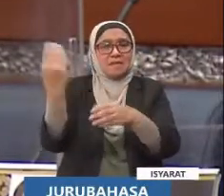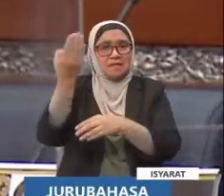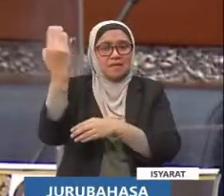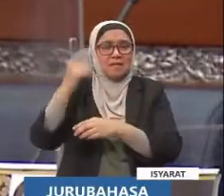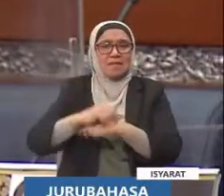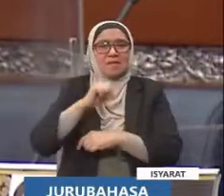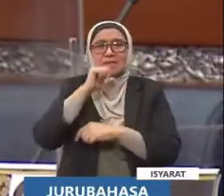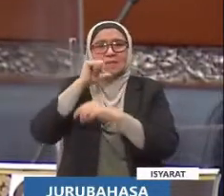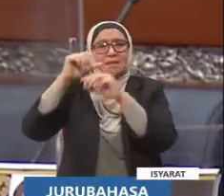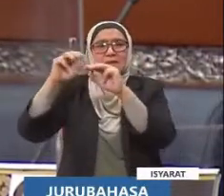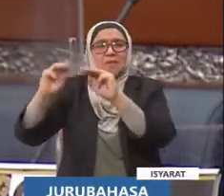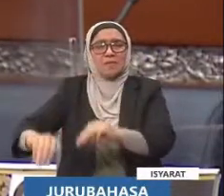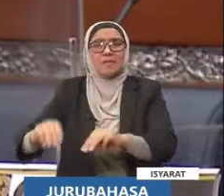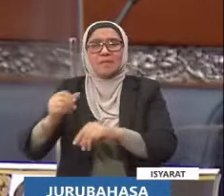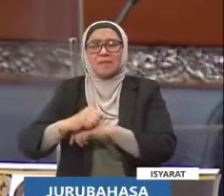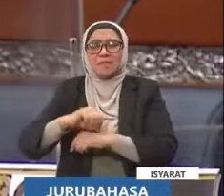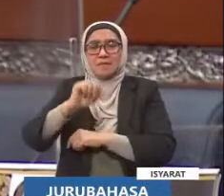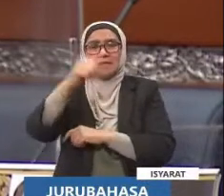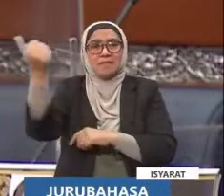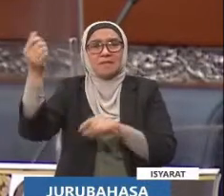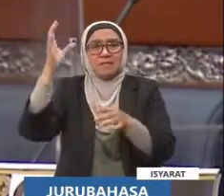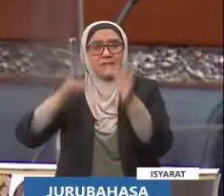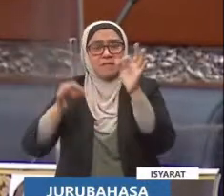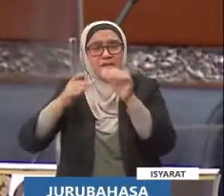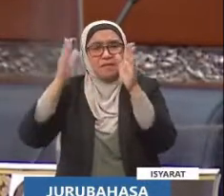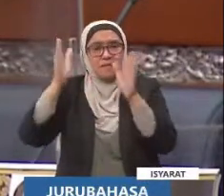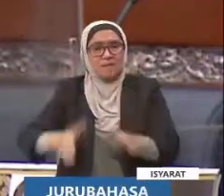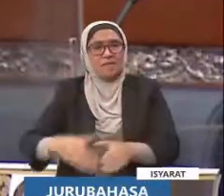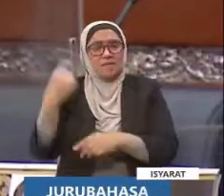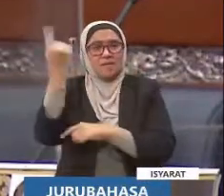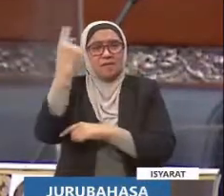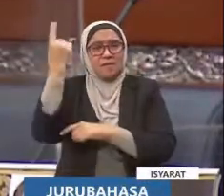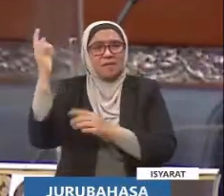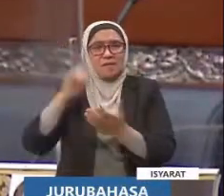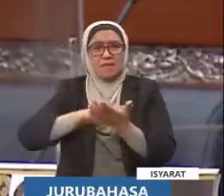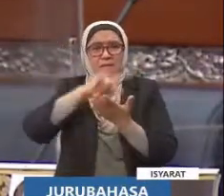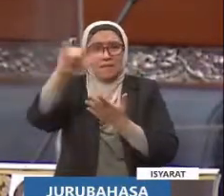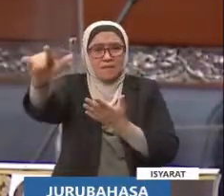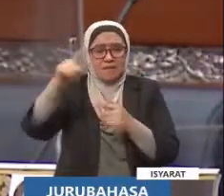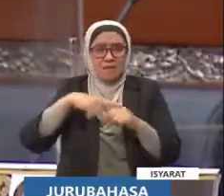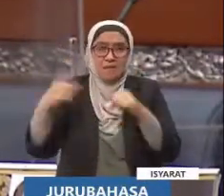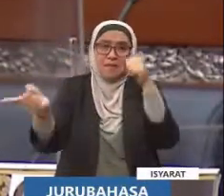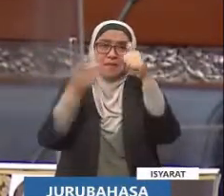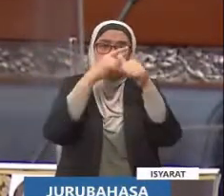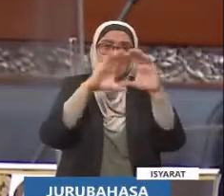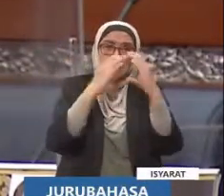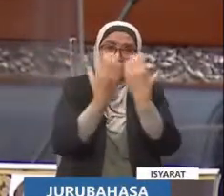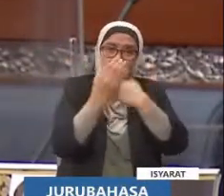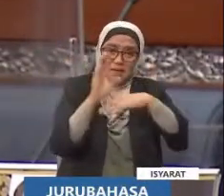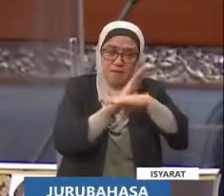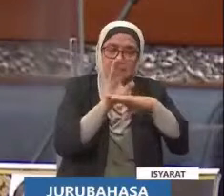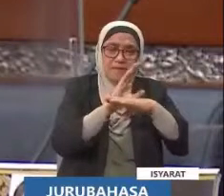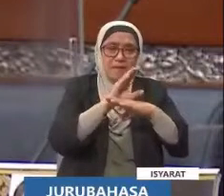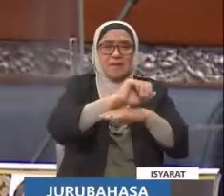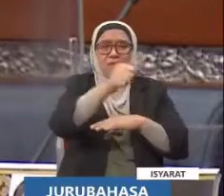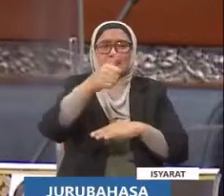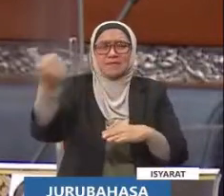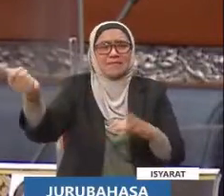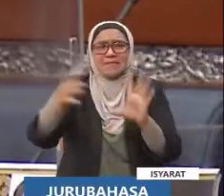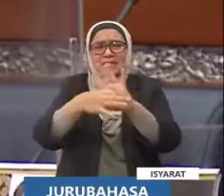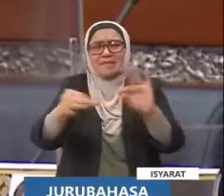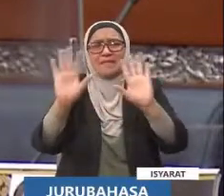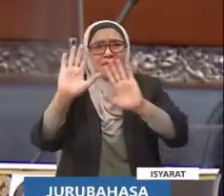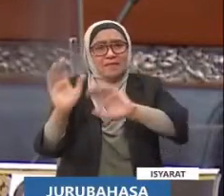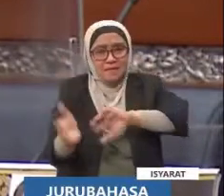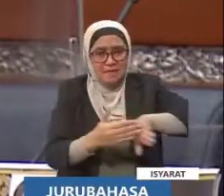lain lah kalau orang yang selalu mengikuti apa ini ikut kepada apa kelas pertama ataupun kelas bisnis itu lain